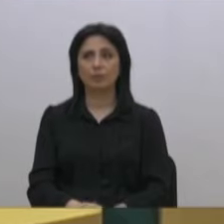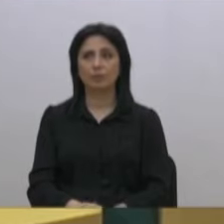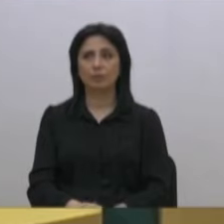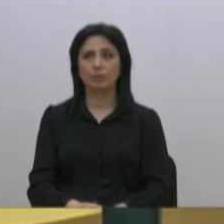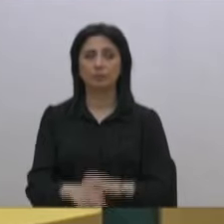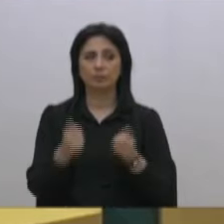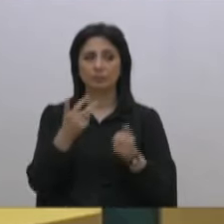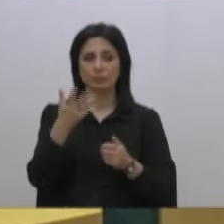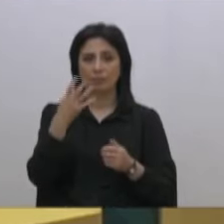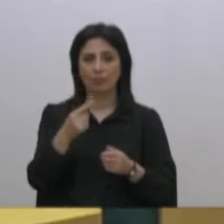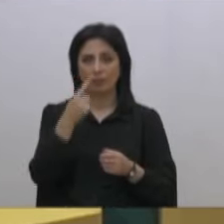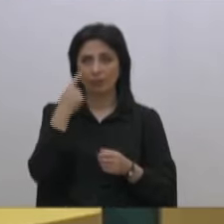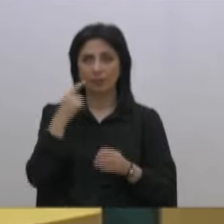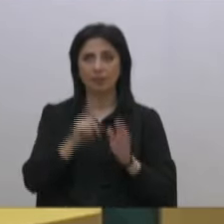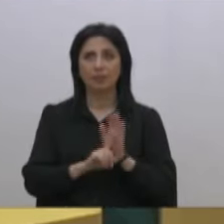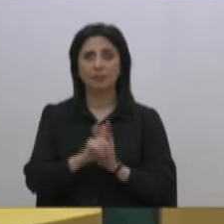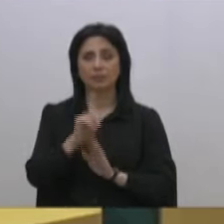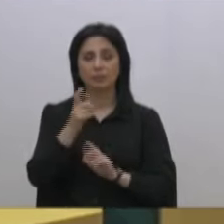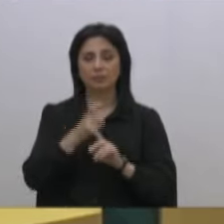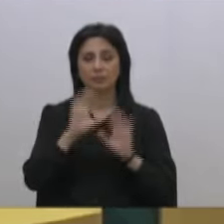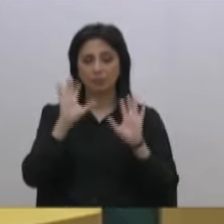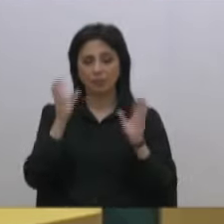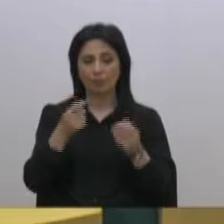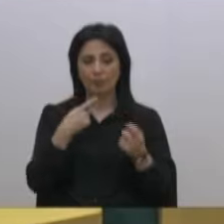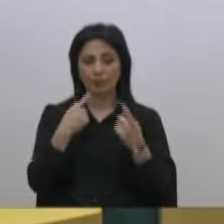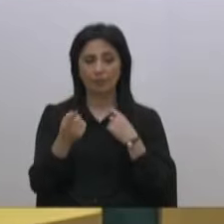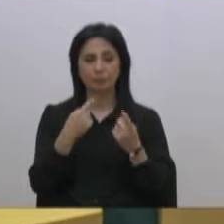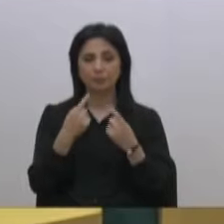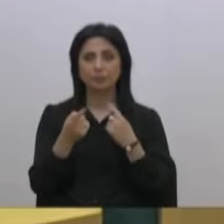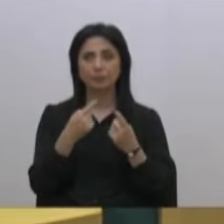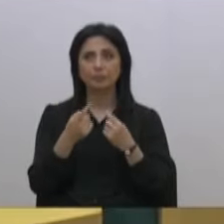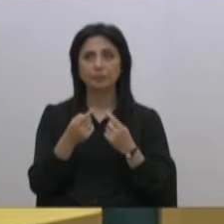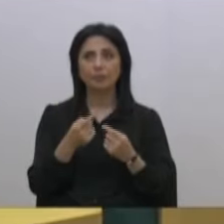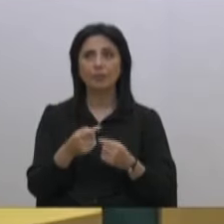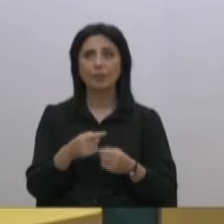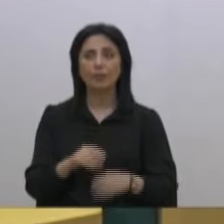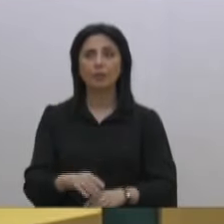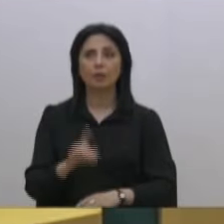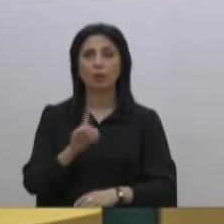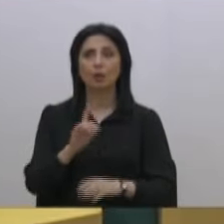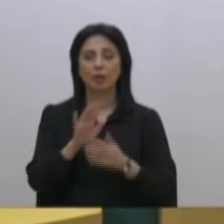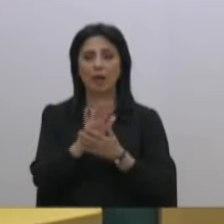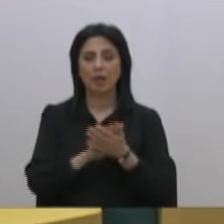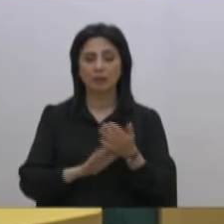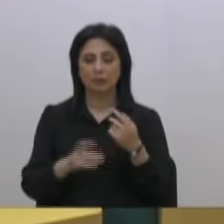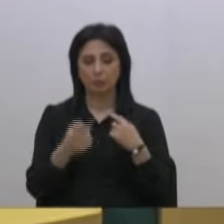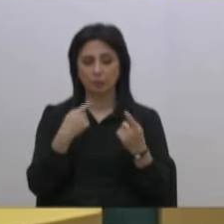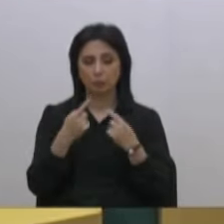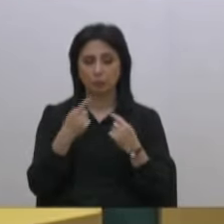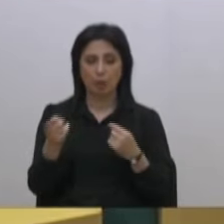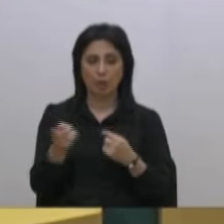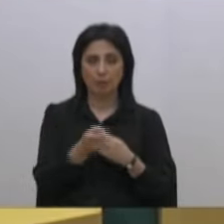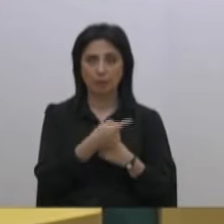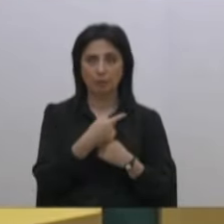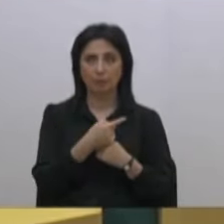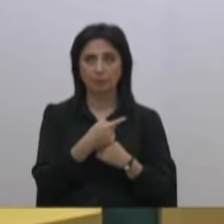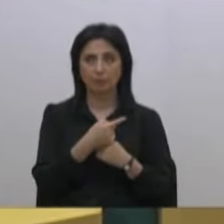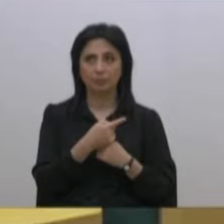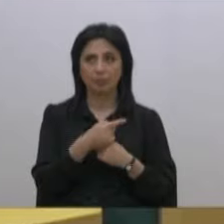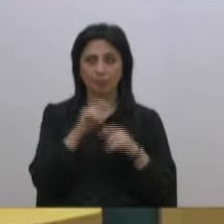აი რამდენიმე დღის წინ უკვე დაიწყოს ძალიან სერიოზული ლაპარაკი, უფრო სწორად რომ გაგრძელდეს მოლაპარაკები